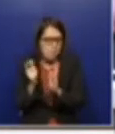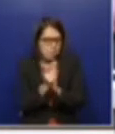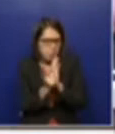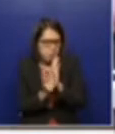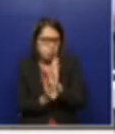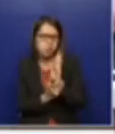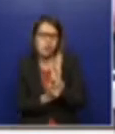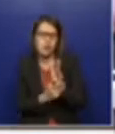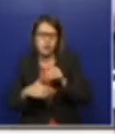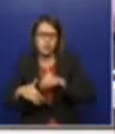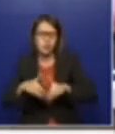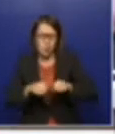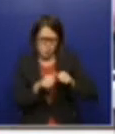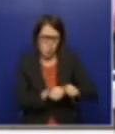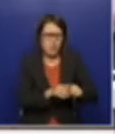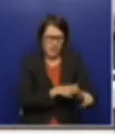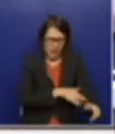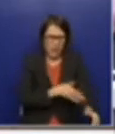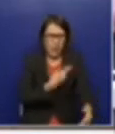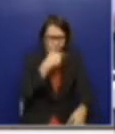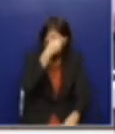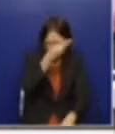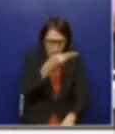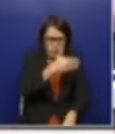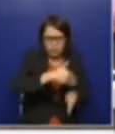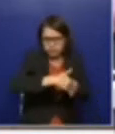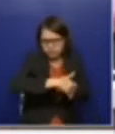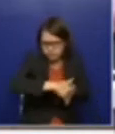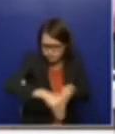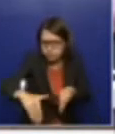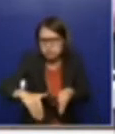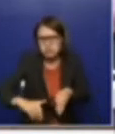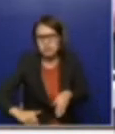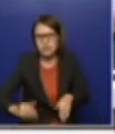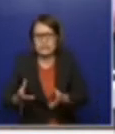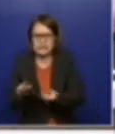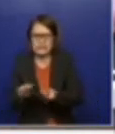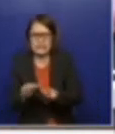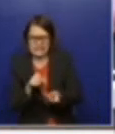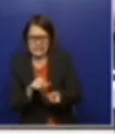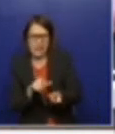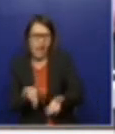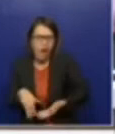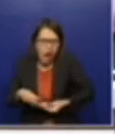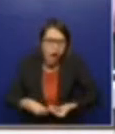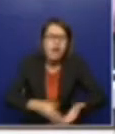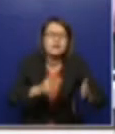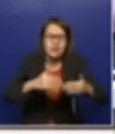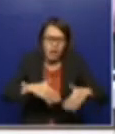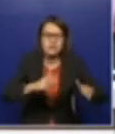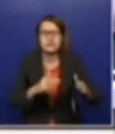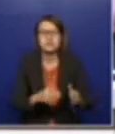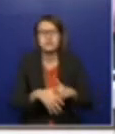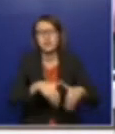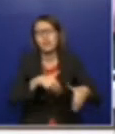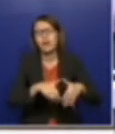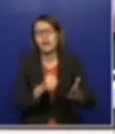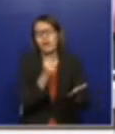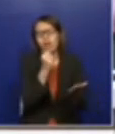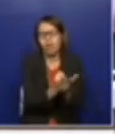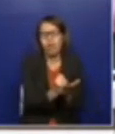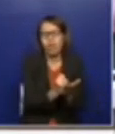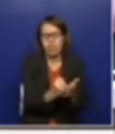องที่ดินมาก่อนต้องการออกครับแล้วก็คืนที่ดินเหล่านี้ให้ชาวบ้านให้เขาไปออกโฉนด